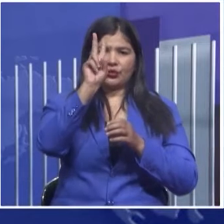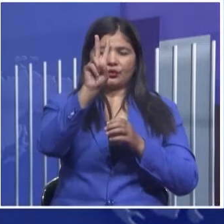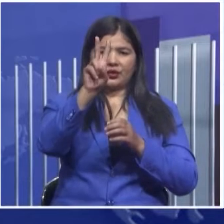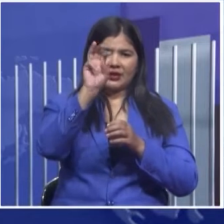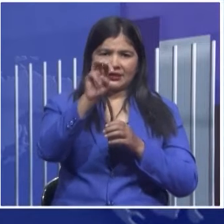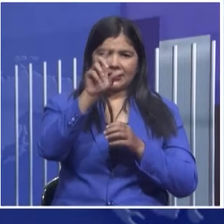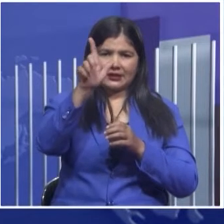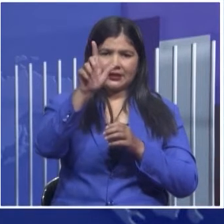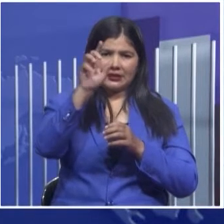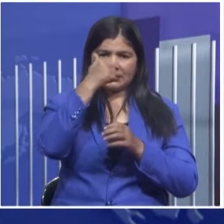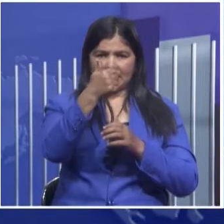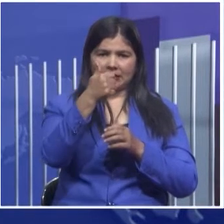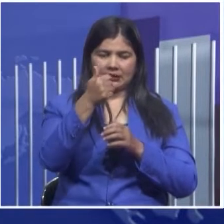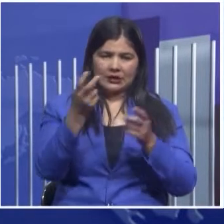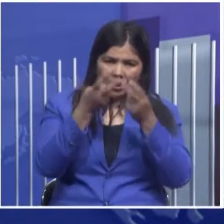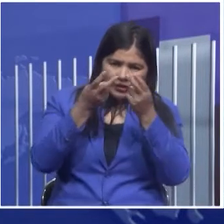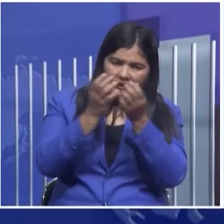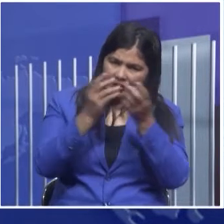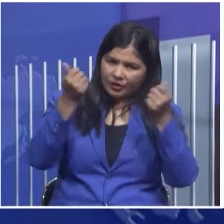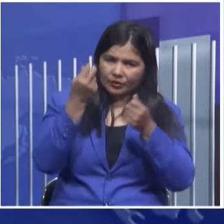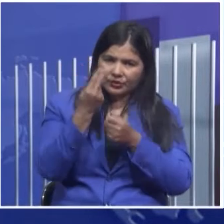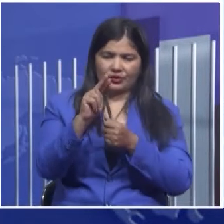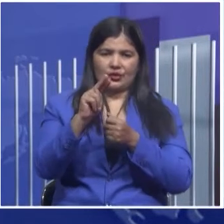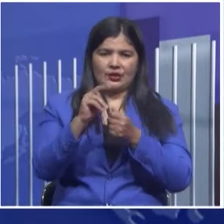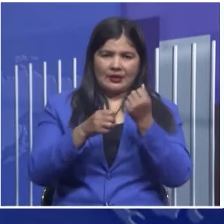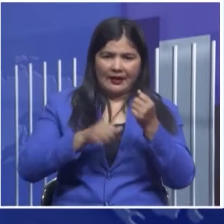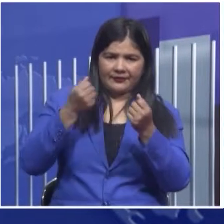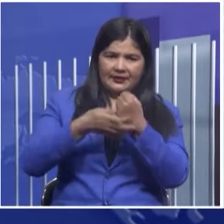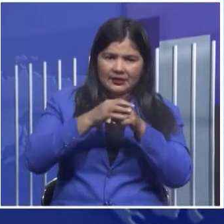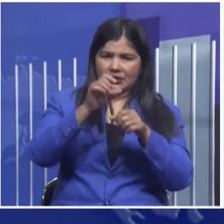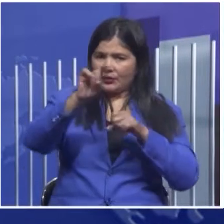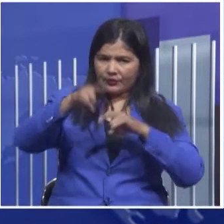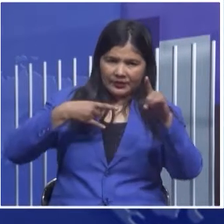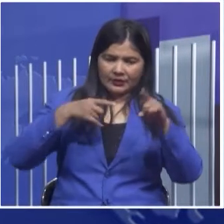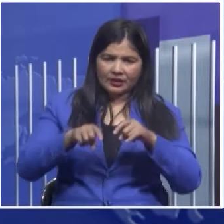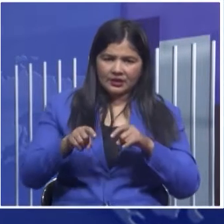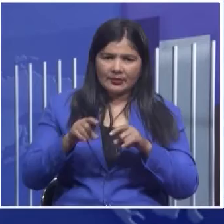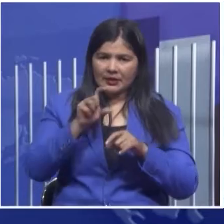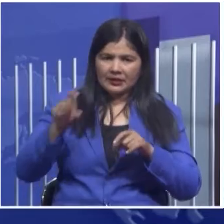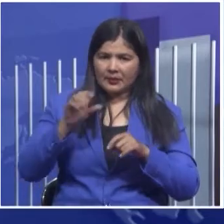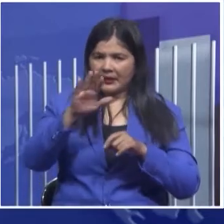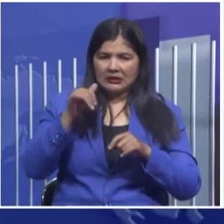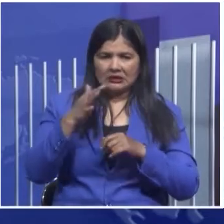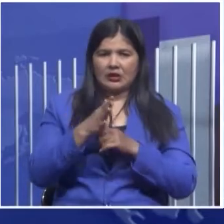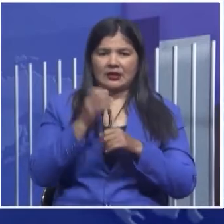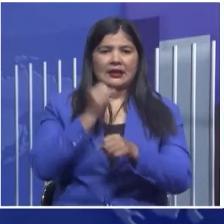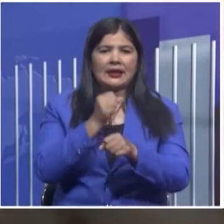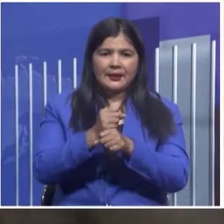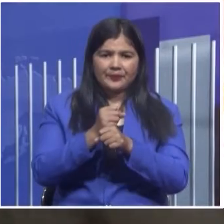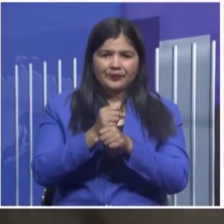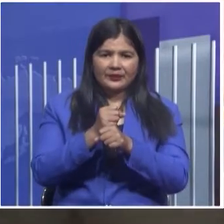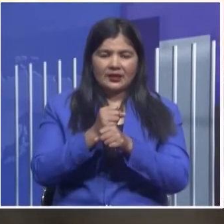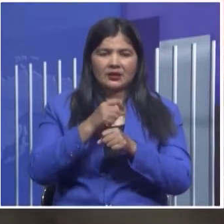9 स्थलगत अध्ययन सकेको थियो। त्यसपछि स्वदेश फर्किएको टोली अहिलेसम्म नेपाल नआउँदा अन्वेषणको काम